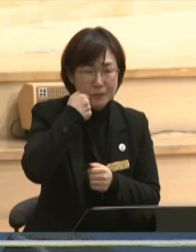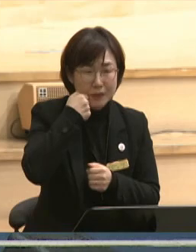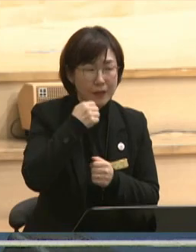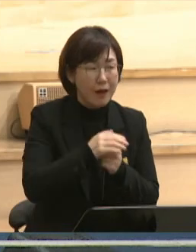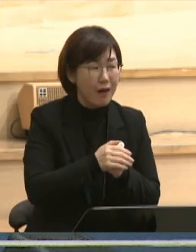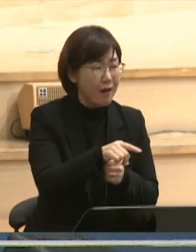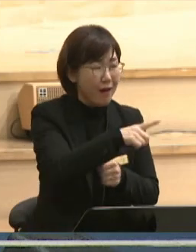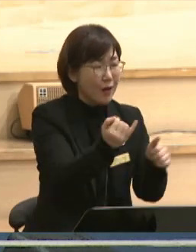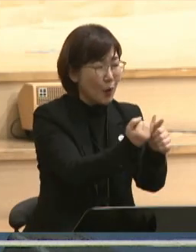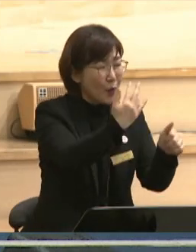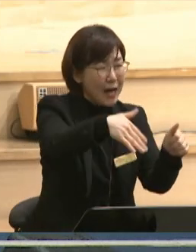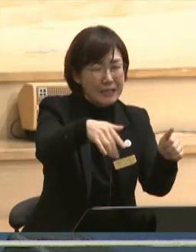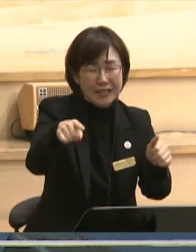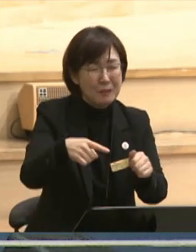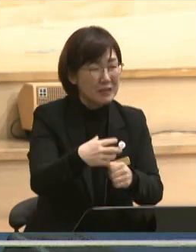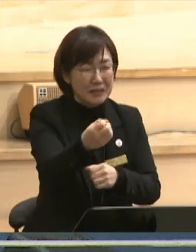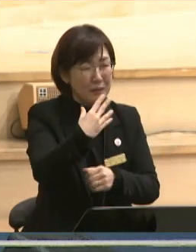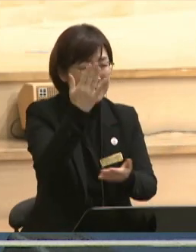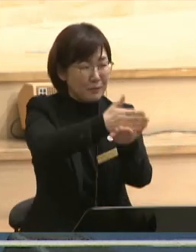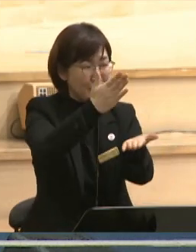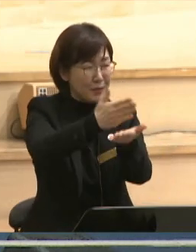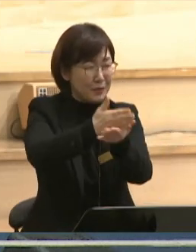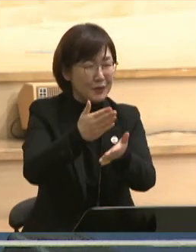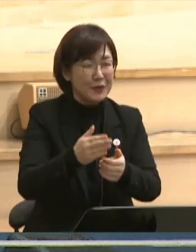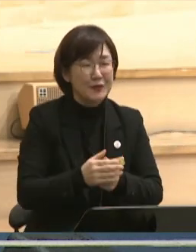결혼 안 해본 것들은 답을 하지 마세요